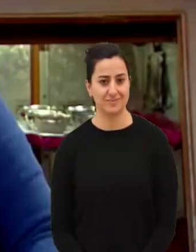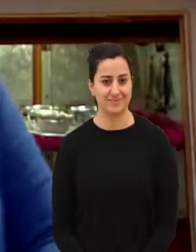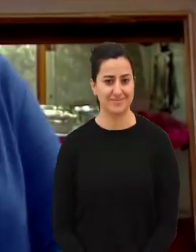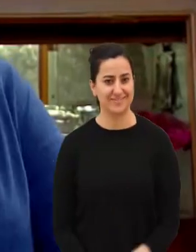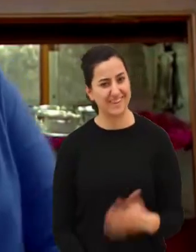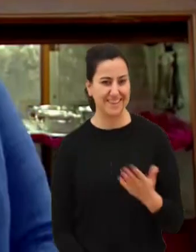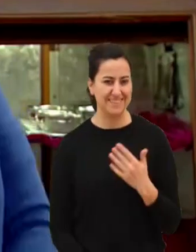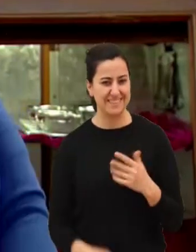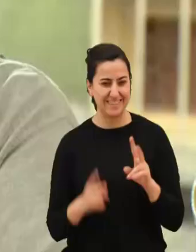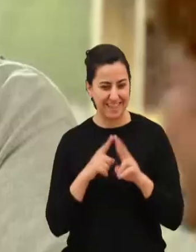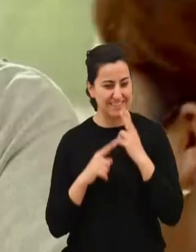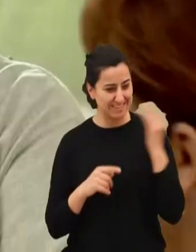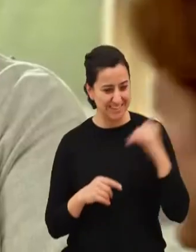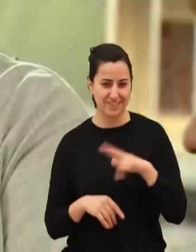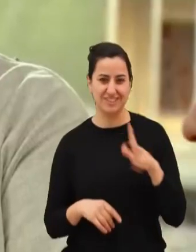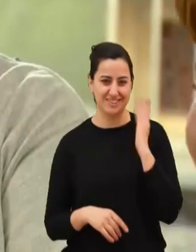Nasıl gelsin gideriz.